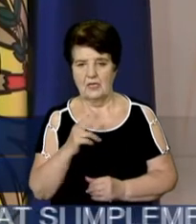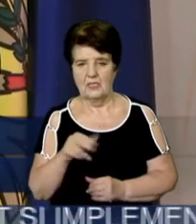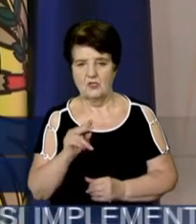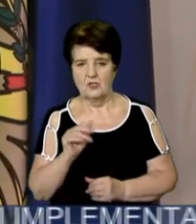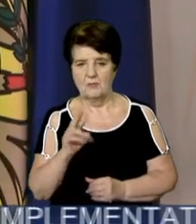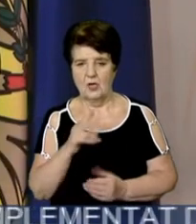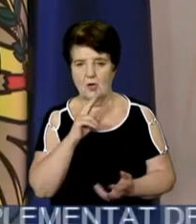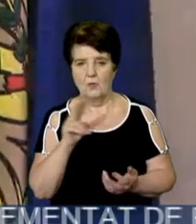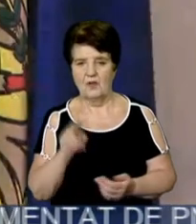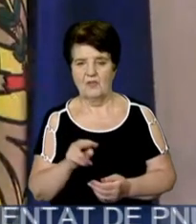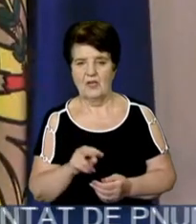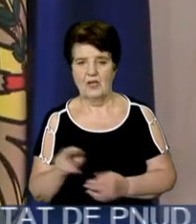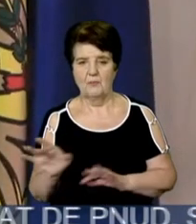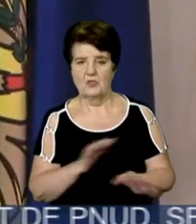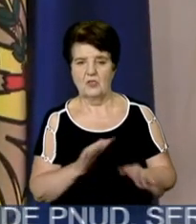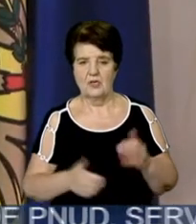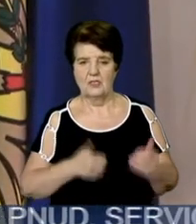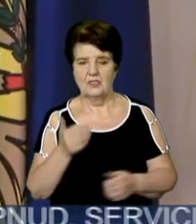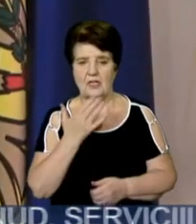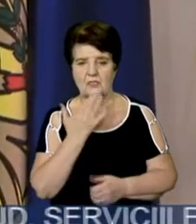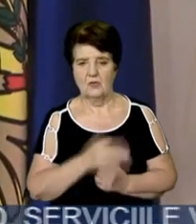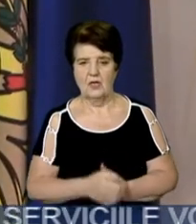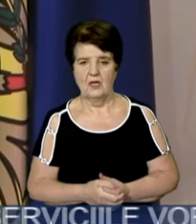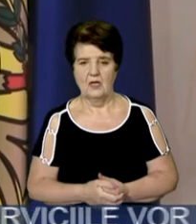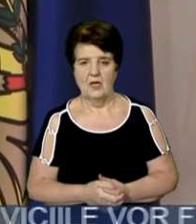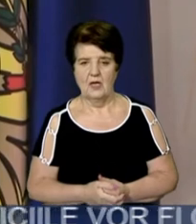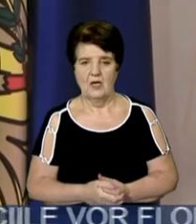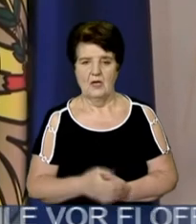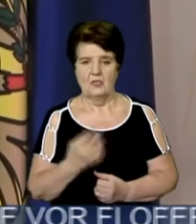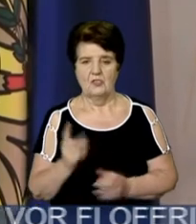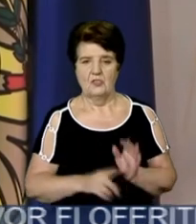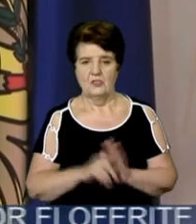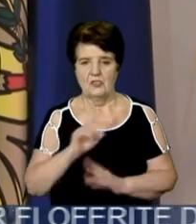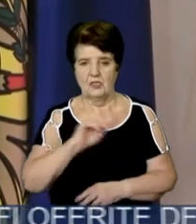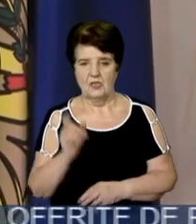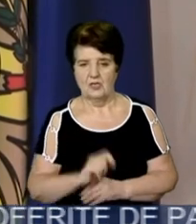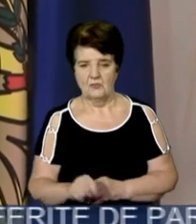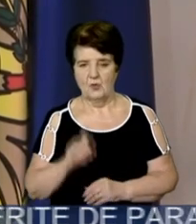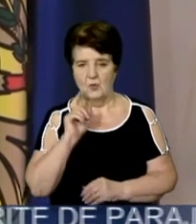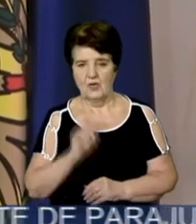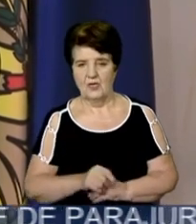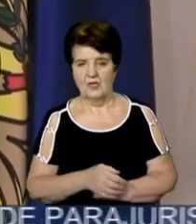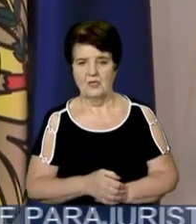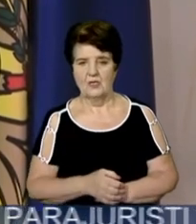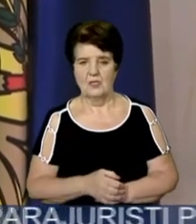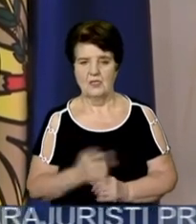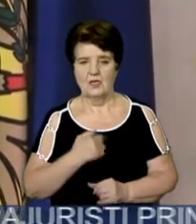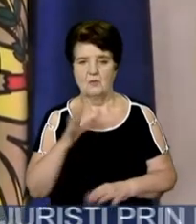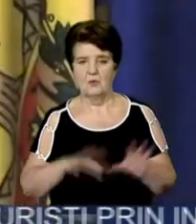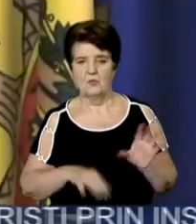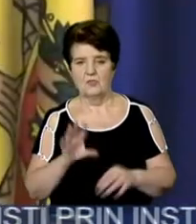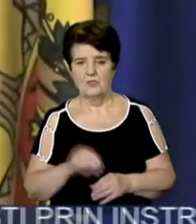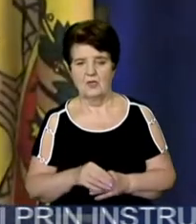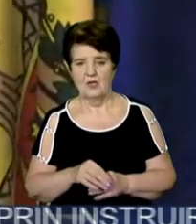crearea Mișcării Alternativă Națională și odată cu începerea războiului în Ucraina, am considerat că este